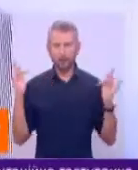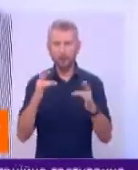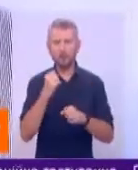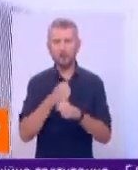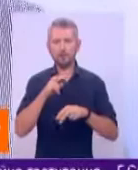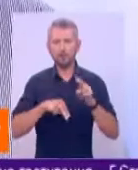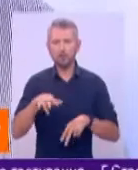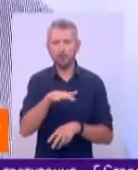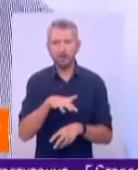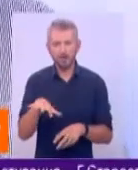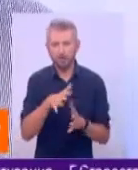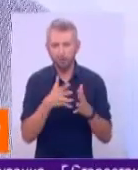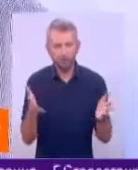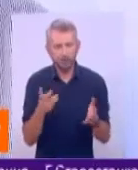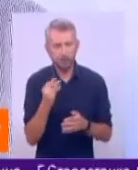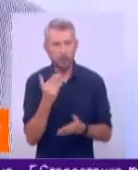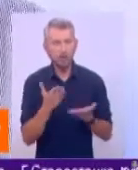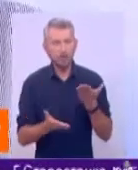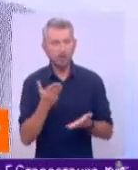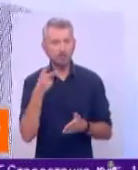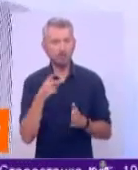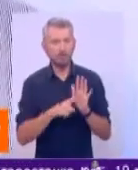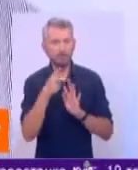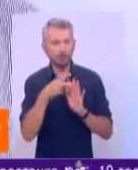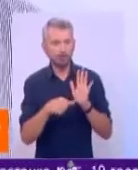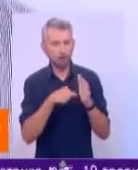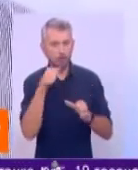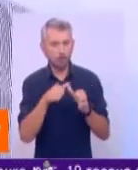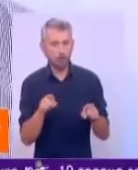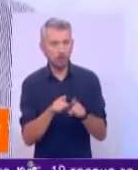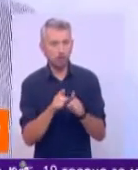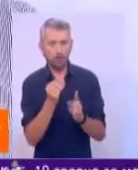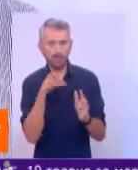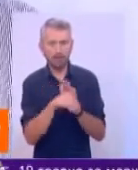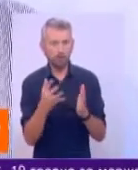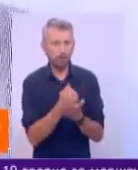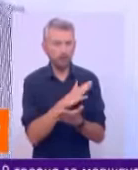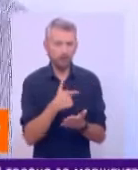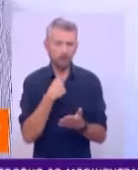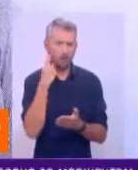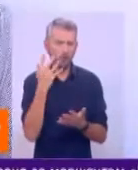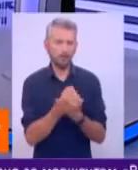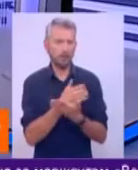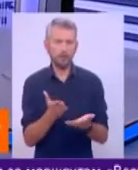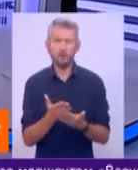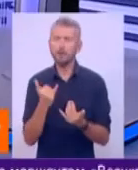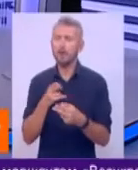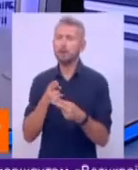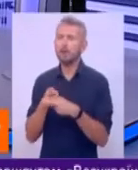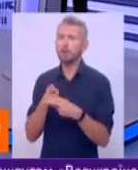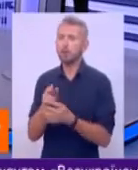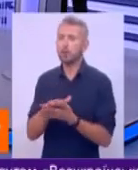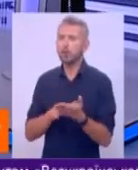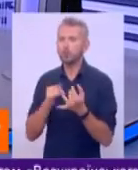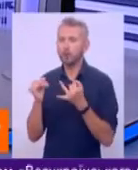стройплощадкой большой. Ну, если с 2006 года не нашли такого инвестора, то и вряд ли он найдется в ближайшее время. Зараз вас перебью, продолжим нашу